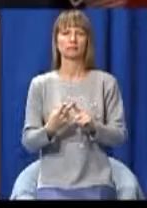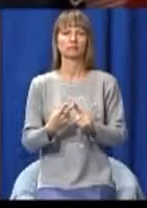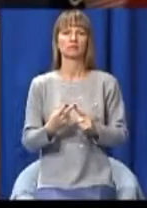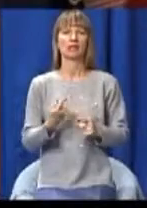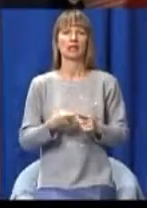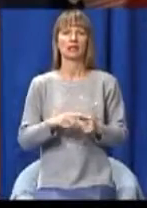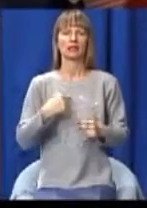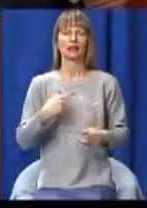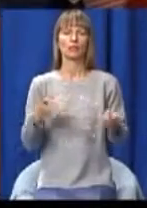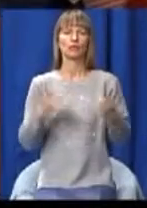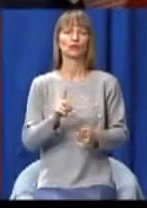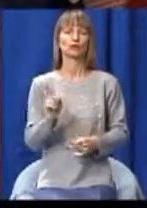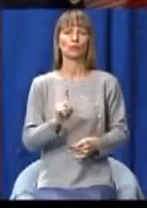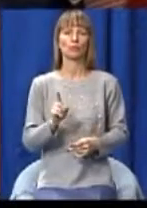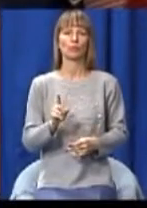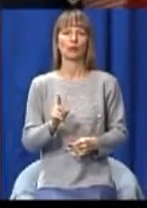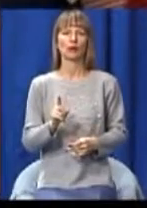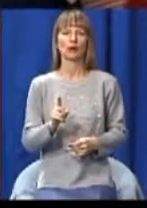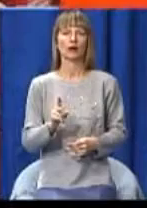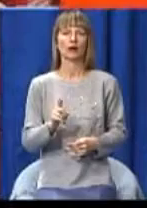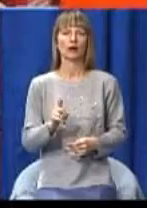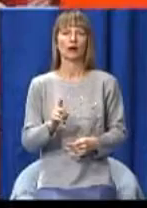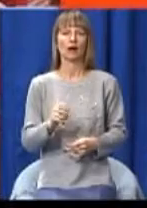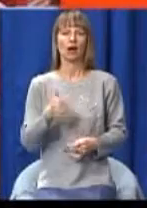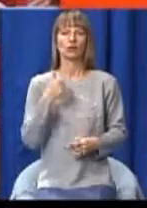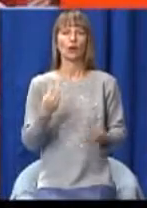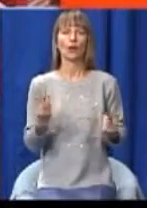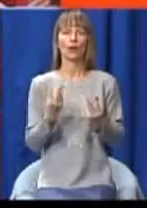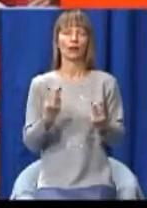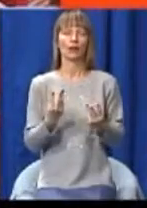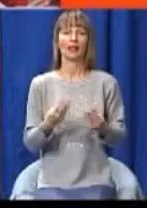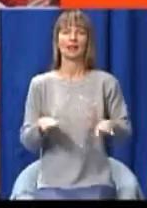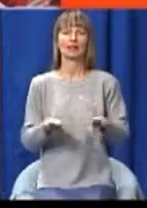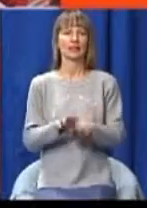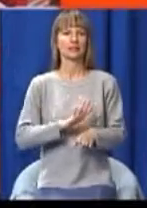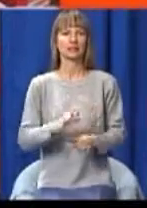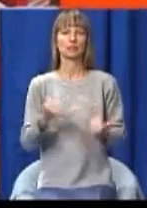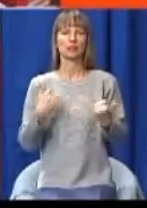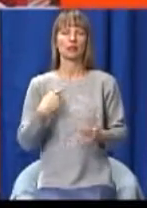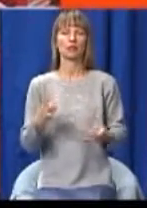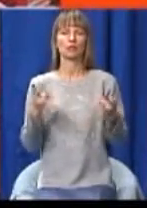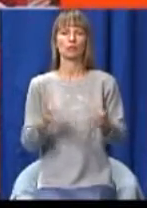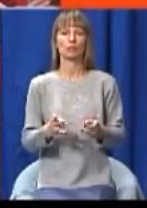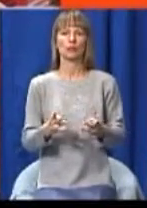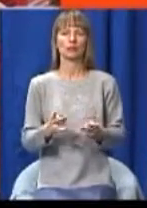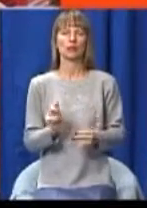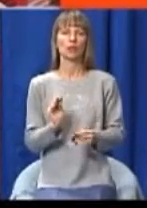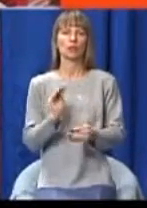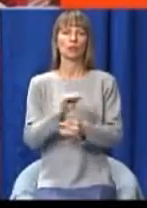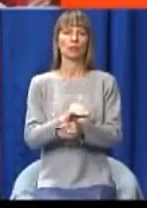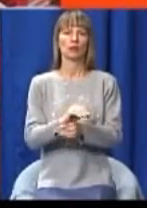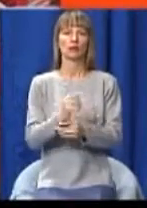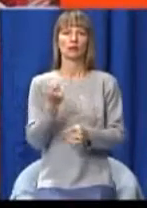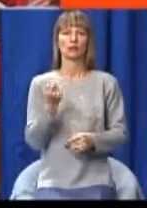Це нам потрібно, щоб купюра добре горіла. Добре, тепер не закриваємо. Тепер нам знадобиться туди додати